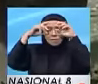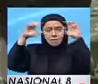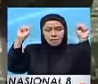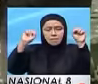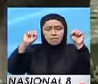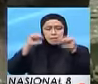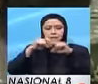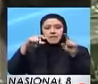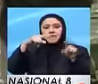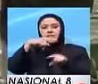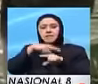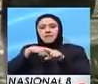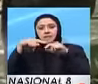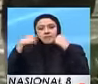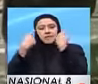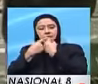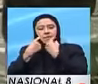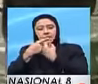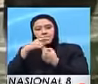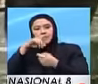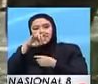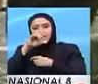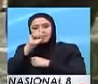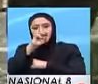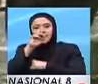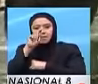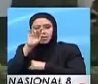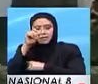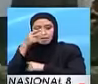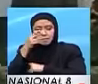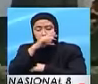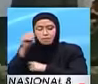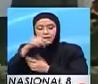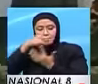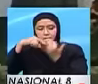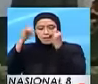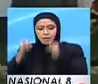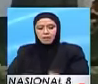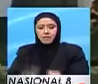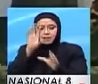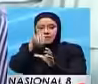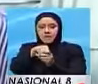sabu antara individu yang akan terlibat dalam himpunan terbabit